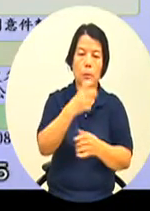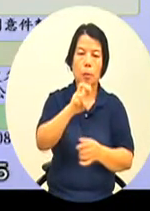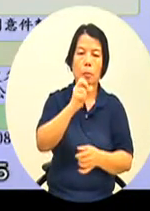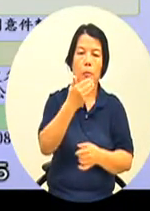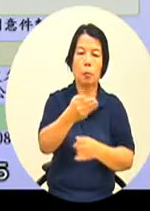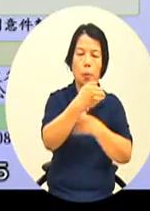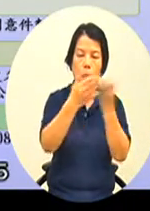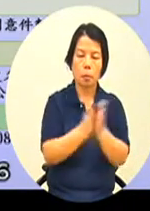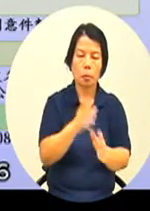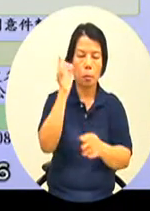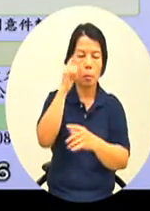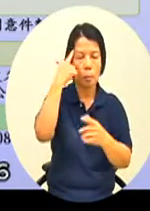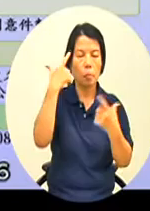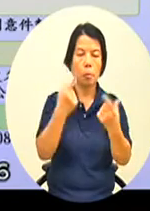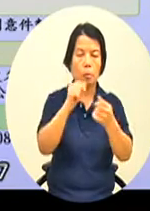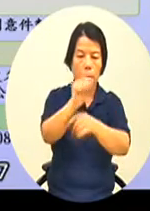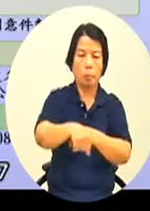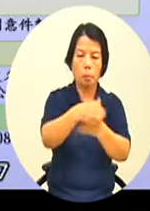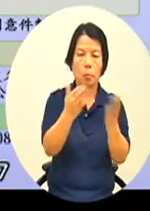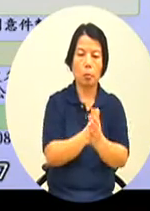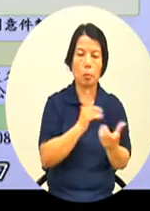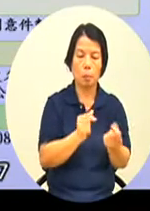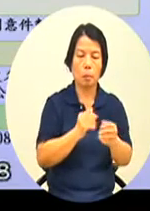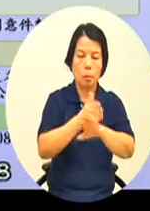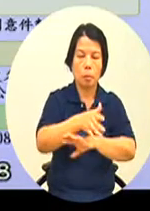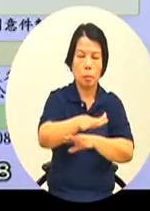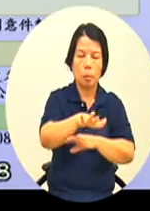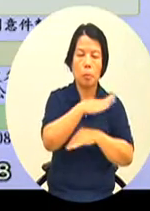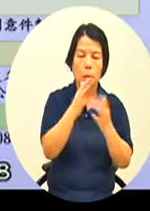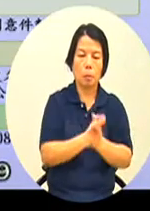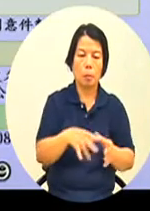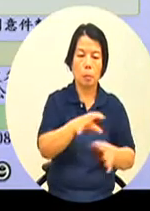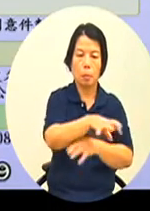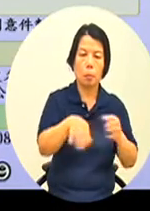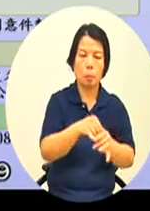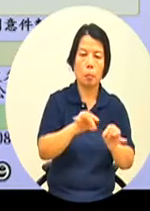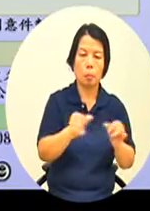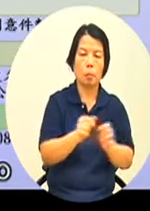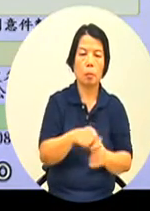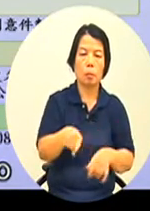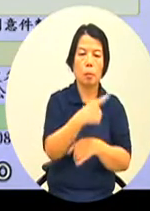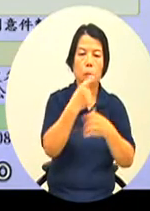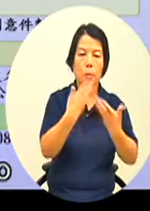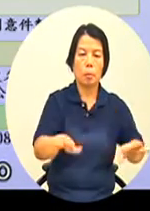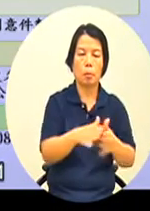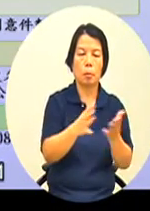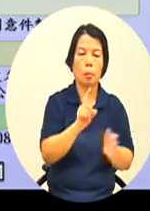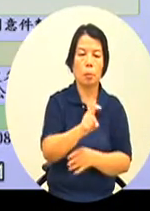意也完成29案，一共117笔土地，总面积也达到